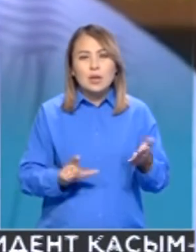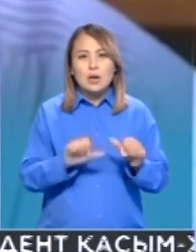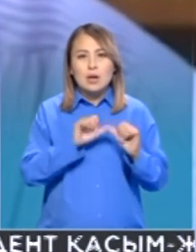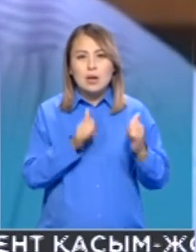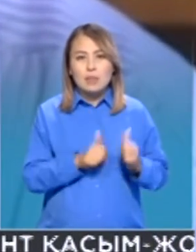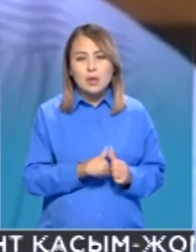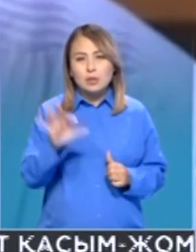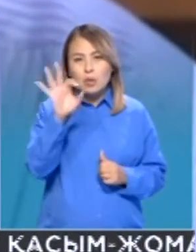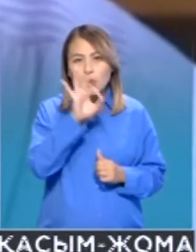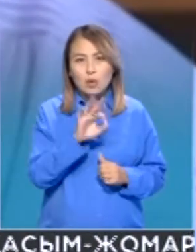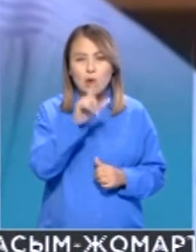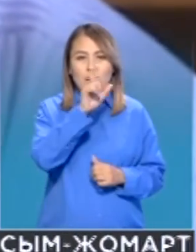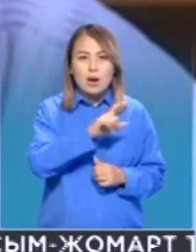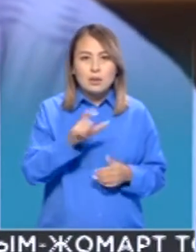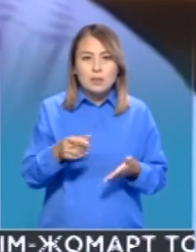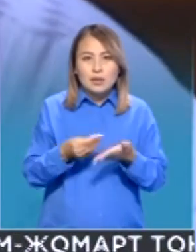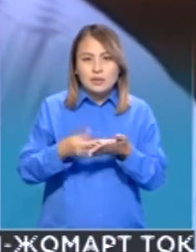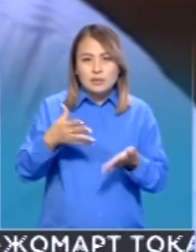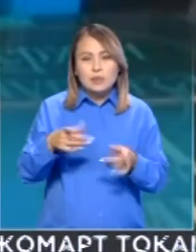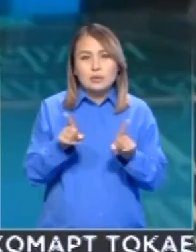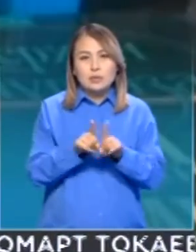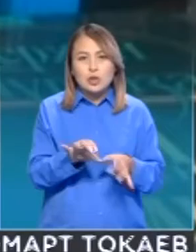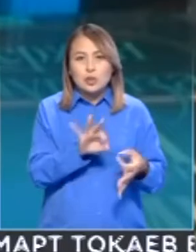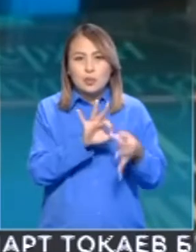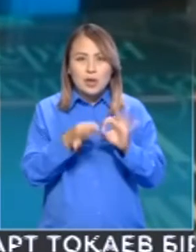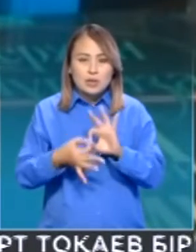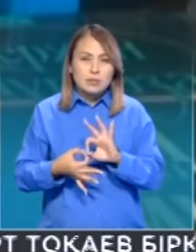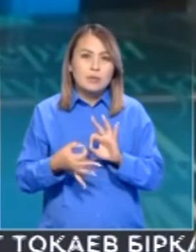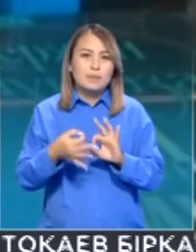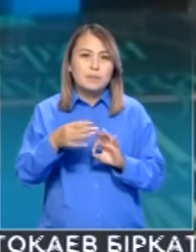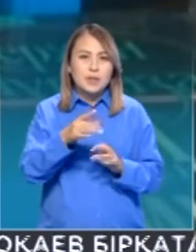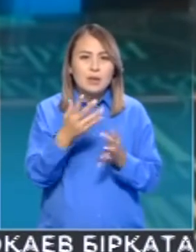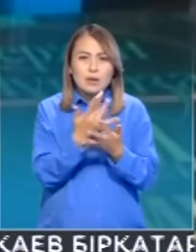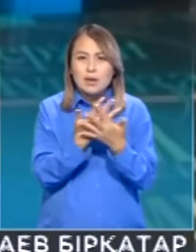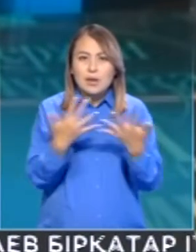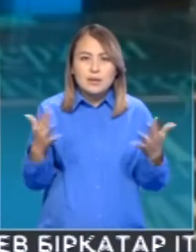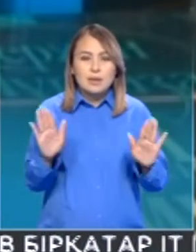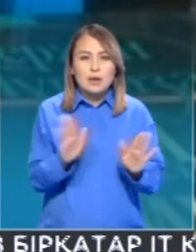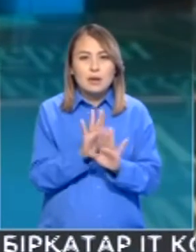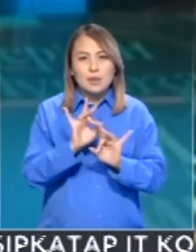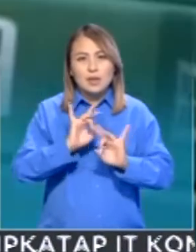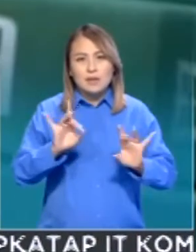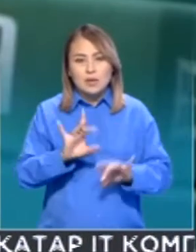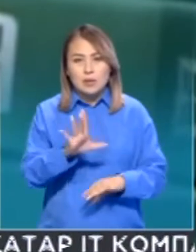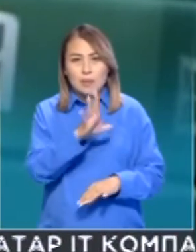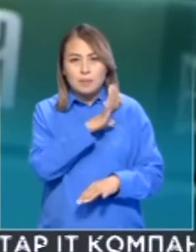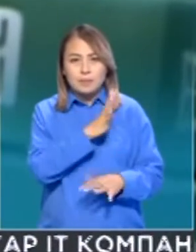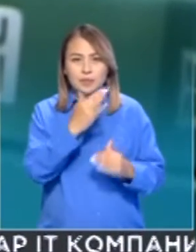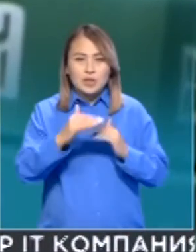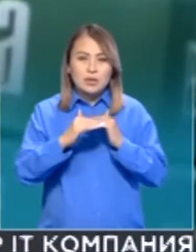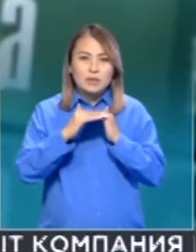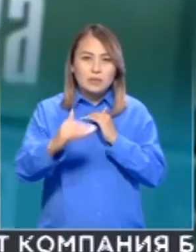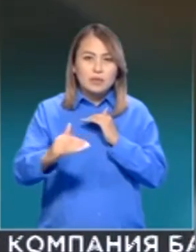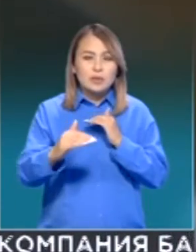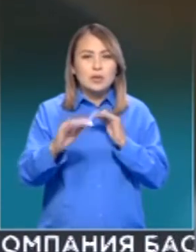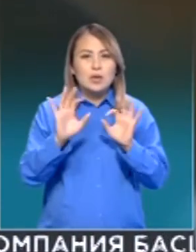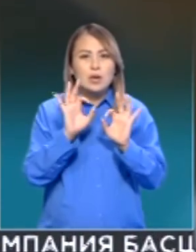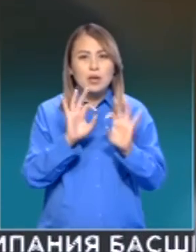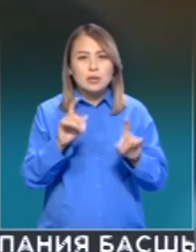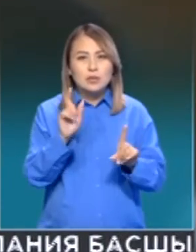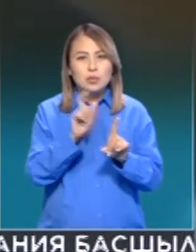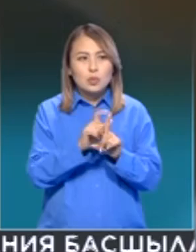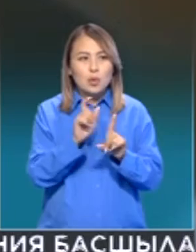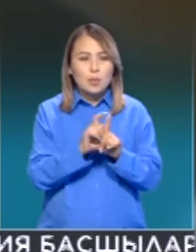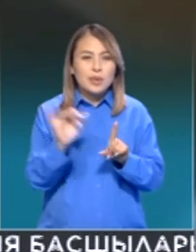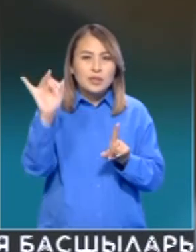бөлек адами құндылықтар хақында баяндайтын мазмұнды, мағыналы бірнеше әңгімеде туған. Елдің мұңын мұңдап, ақ сөйлеген